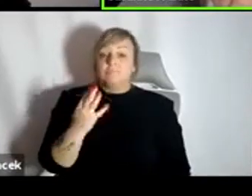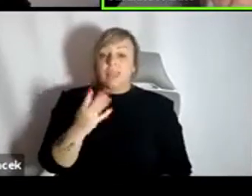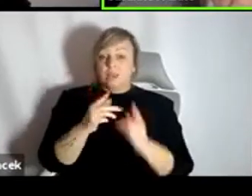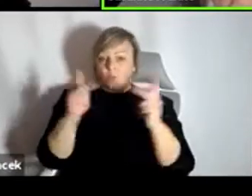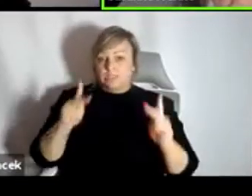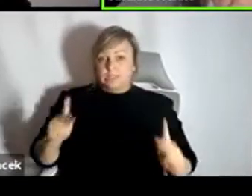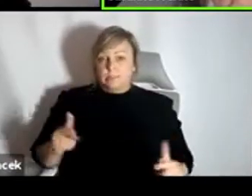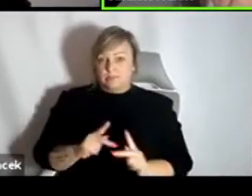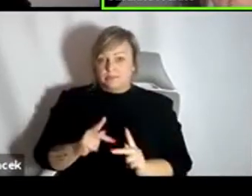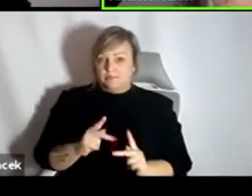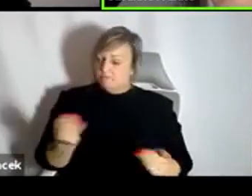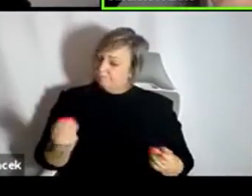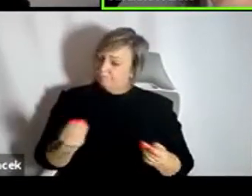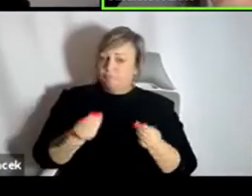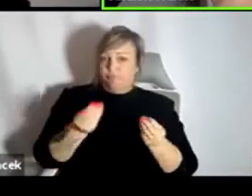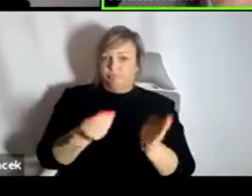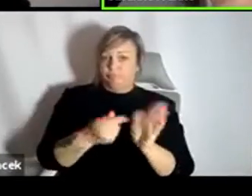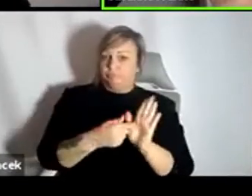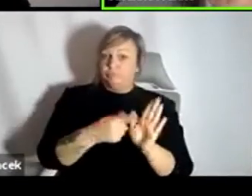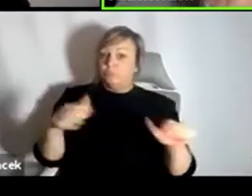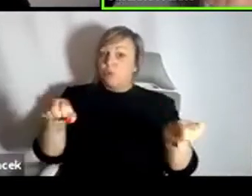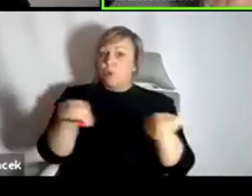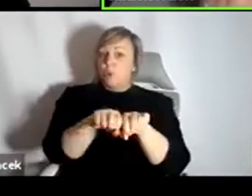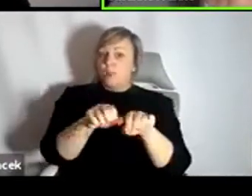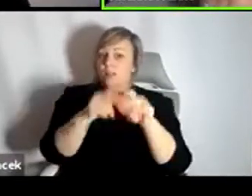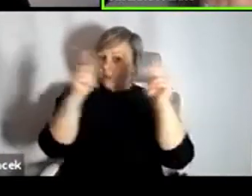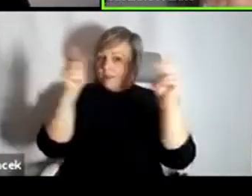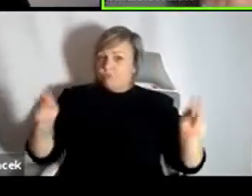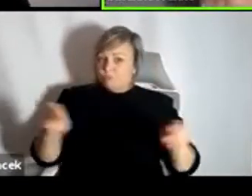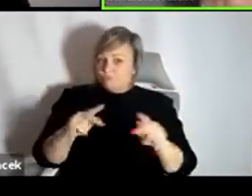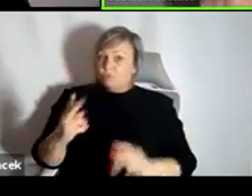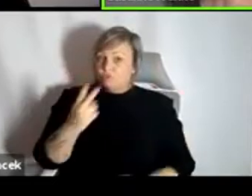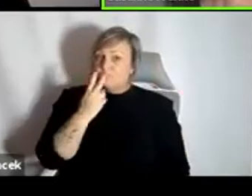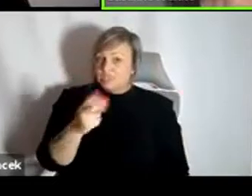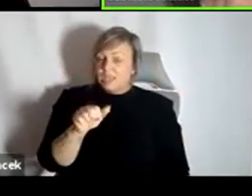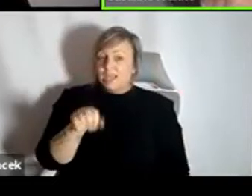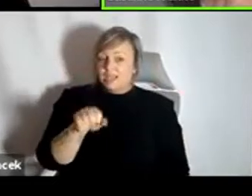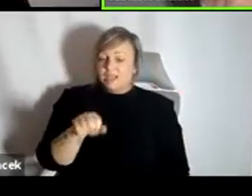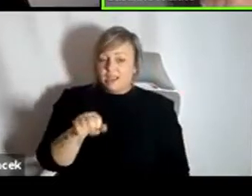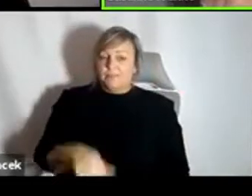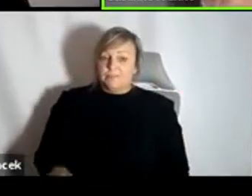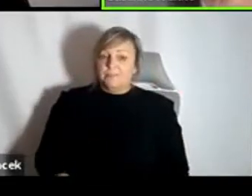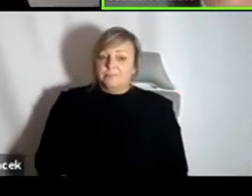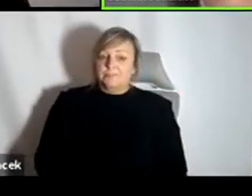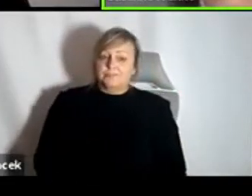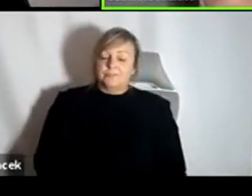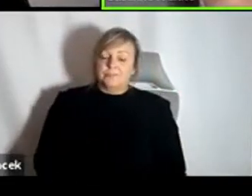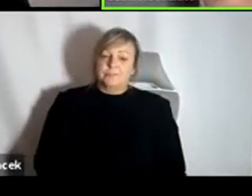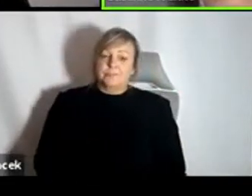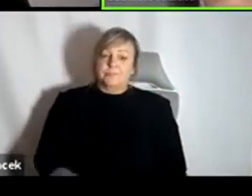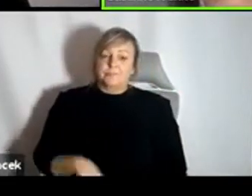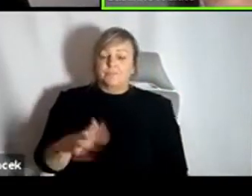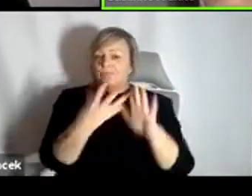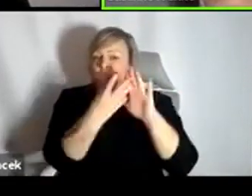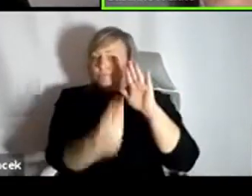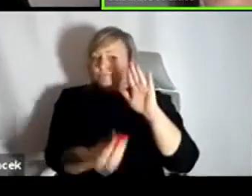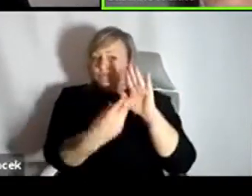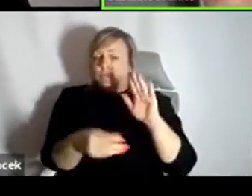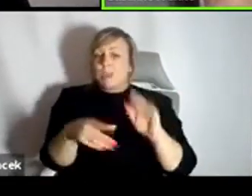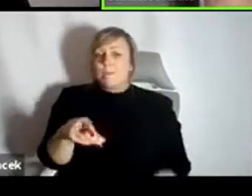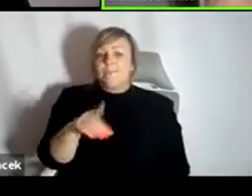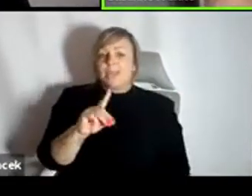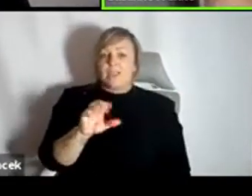vorgelegt. Kann sich auch jeder online angucken. Die sind auf der Website, die kann man sich als PDF